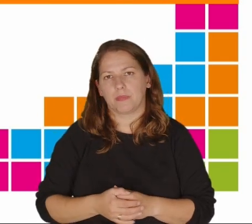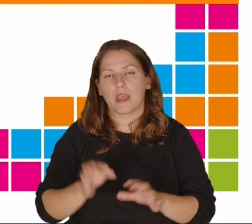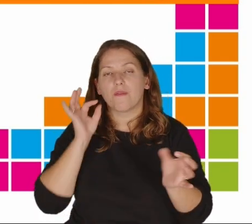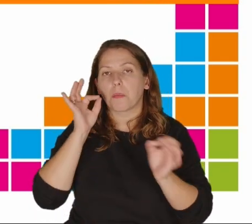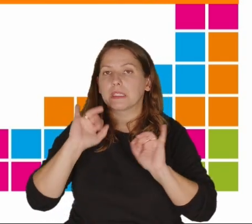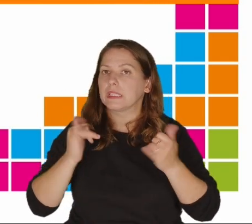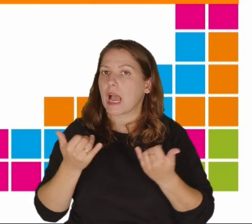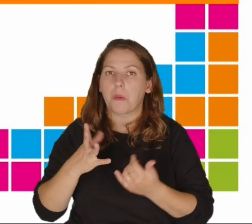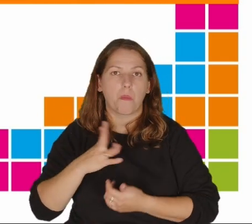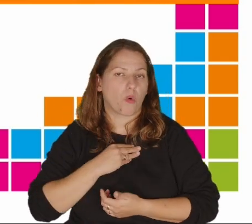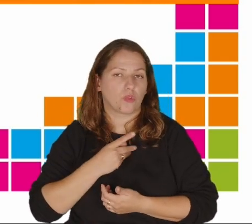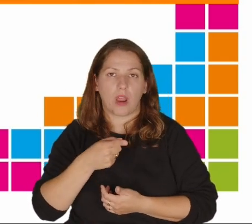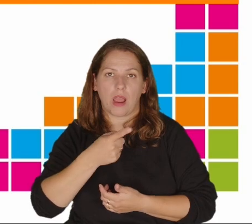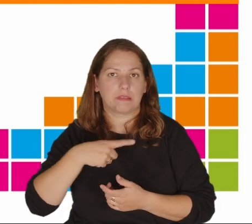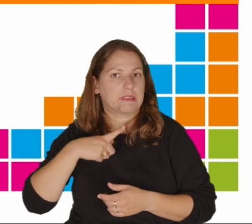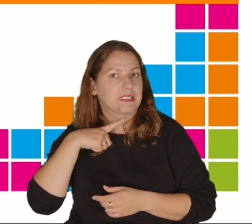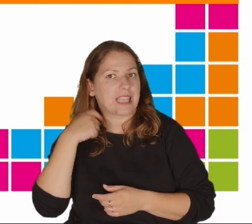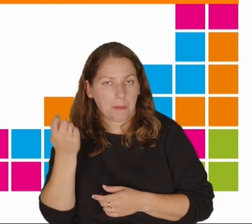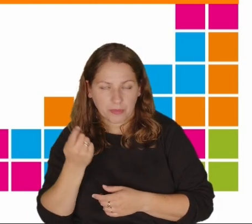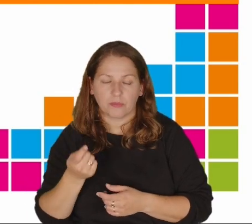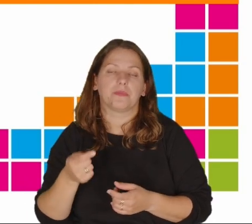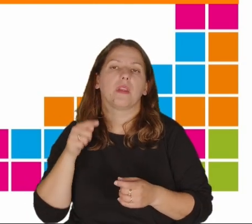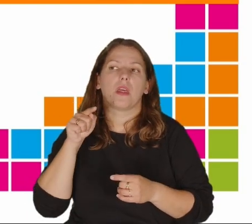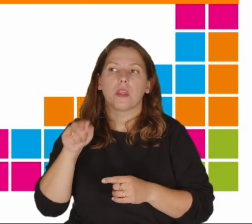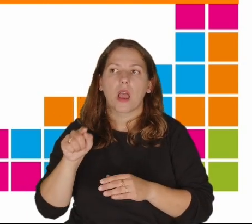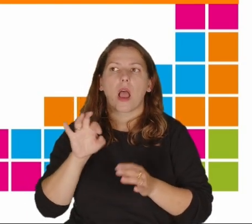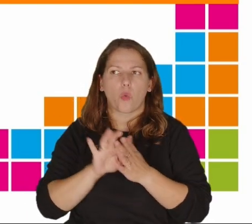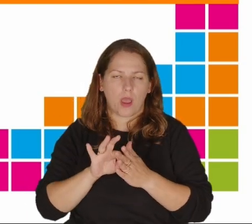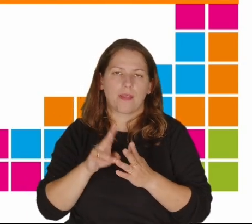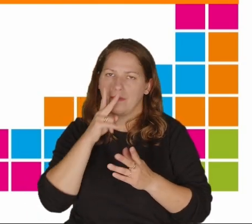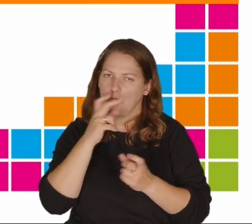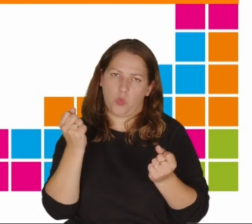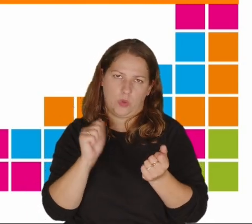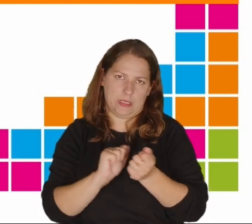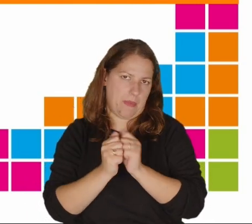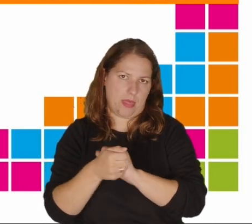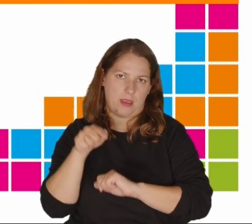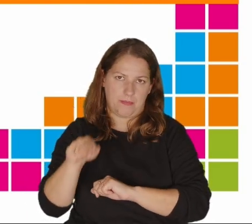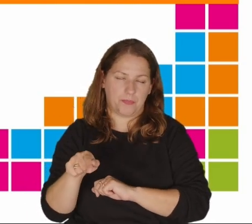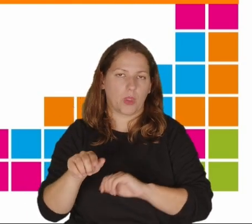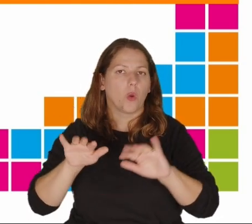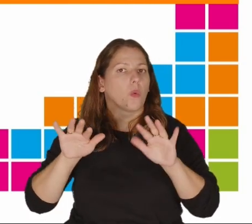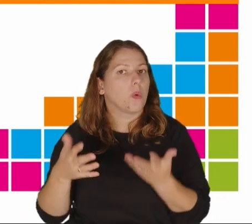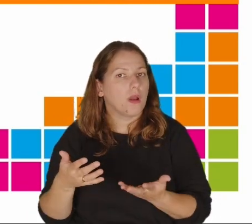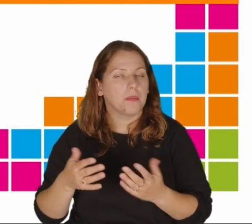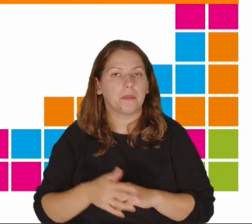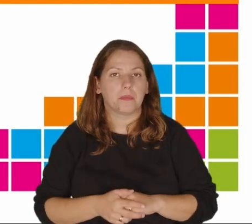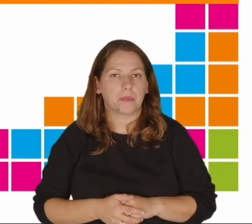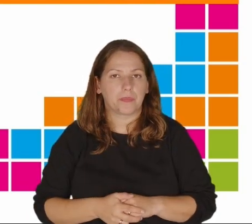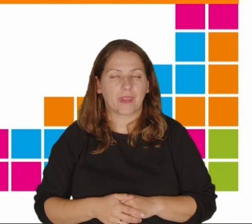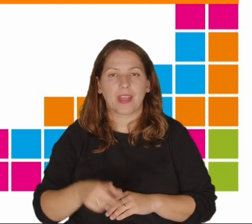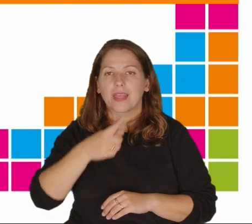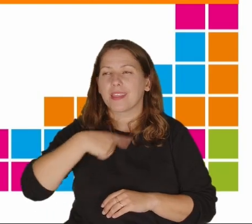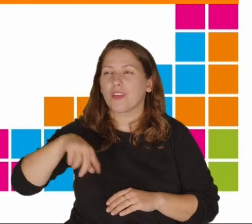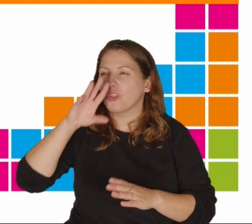tym, jak można się zabić, ale tu na szczęście jest znacząca zmiana. Znaczy taka, gdzie w